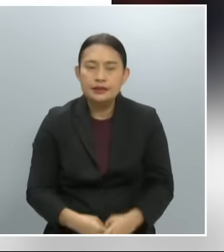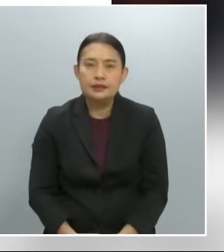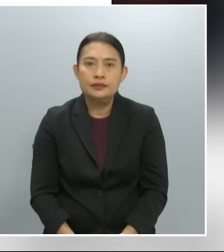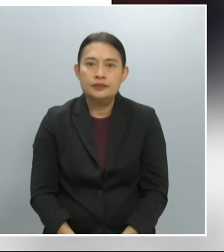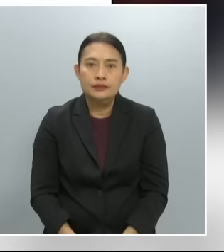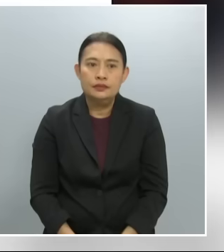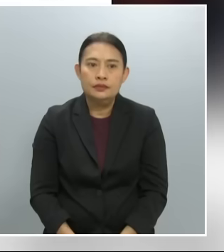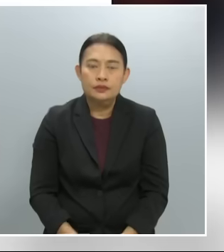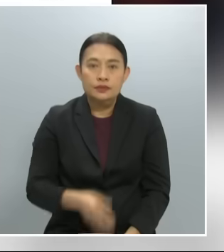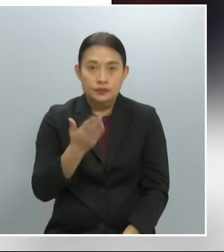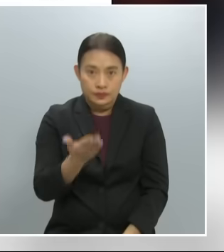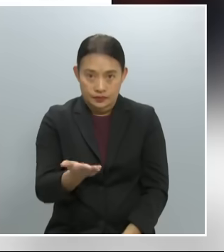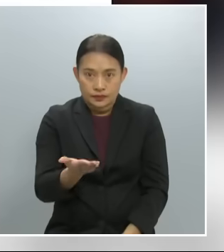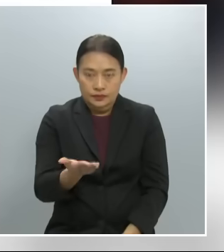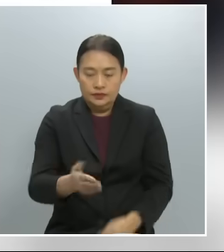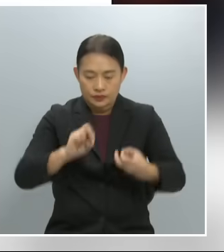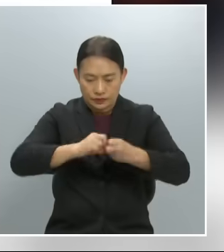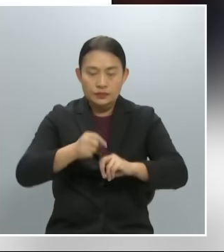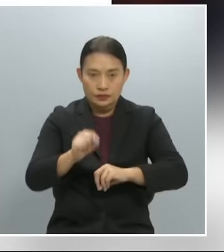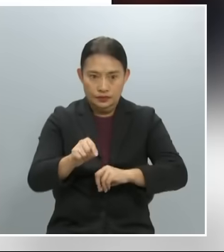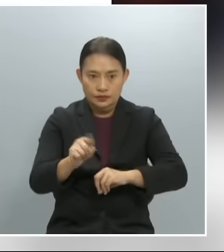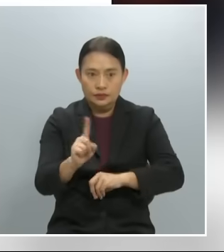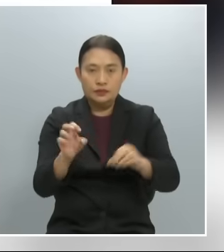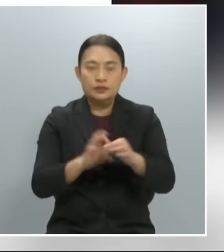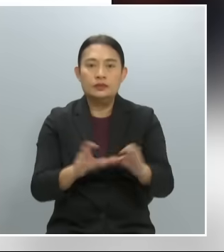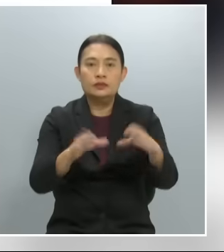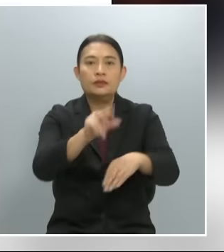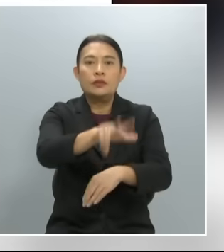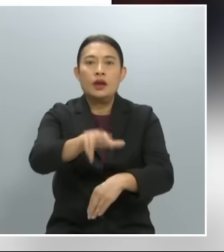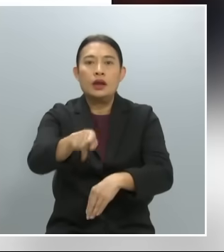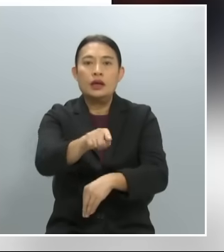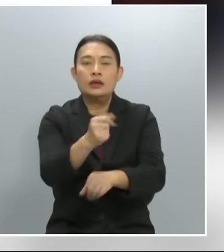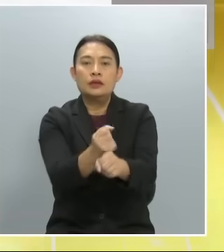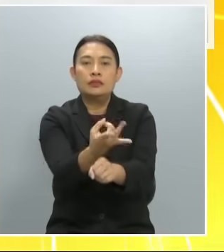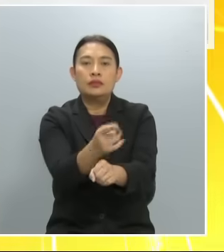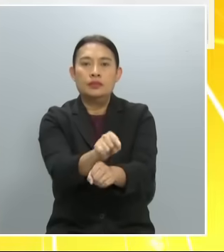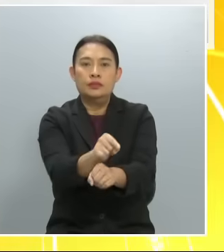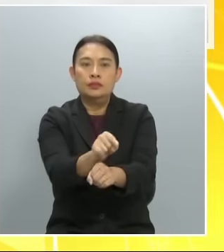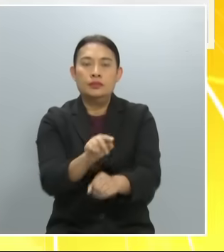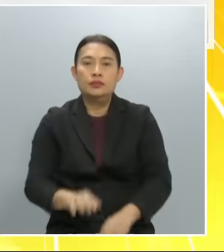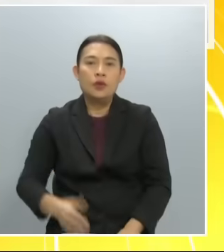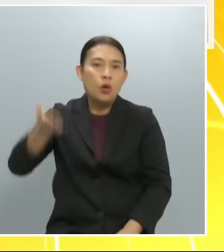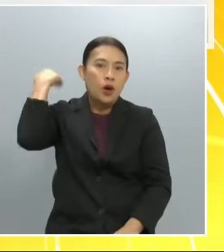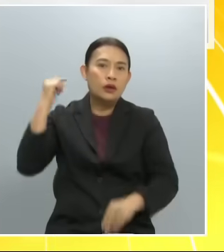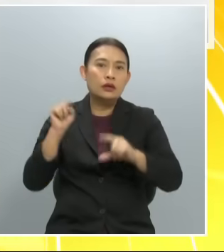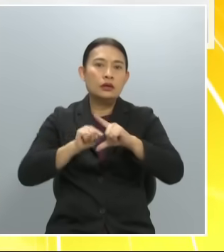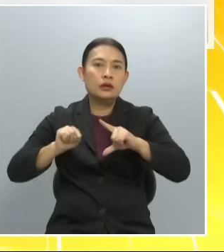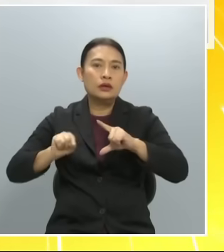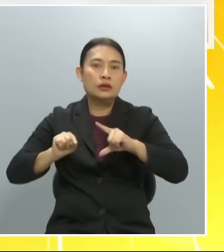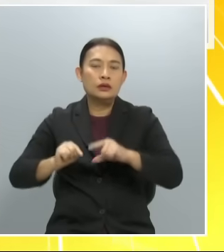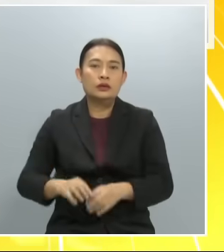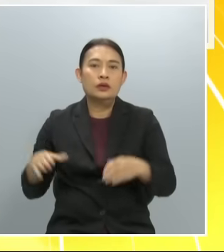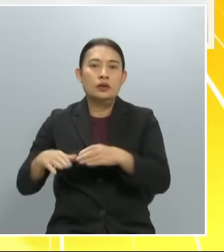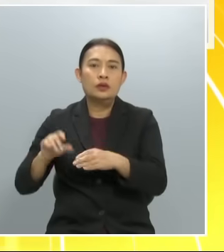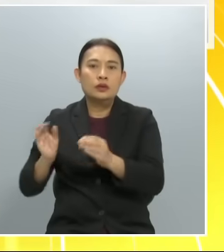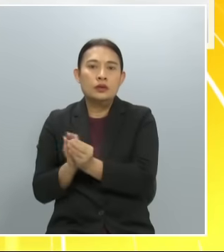เป็นประเด็นที่ร้อนแรงในทำนองว่าเพื่อไทยทำอะไรครั้งก่อนก้าวไกลเป็นแกนนำเจ้าภูมิใจ